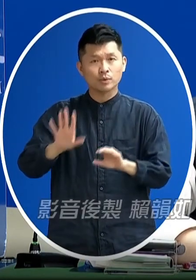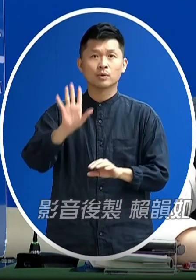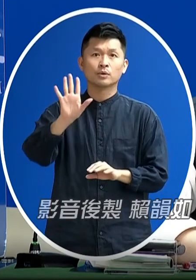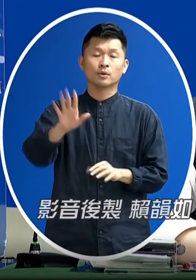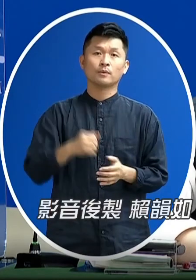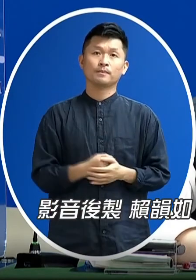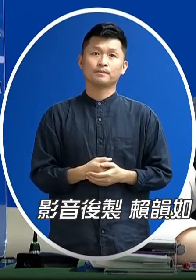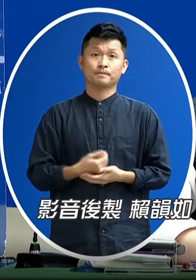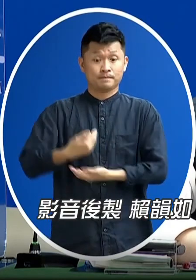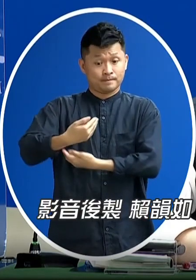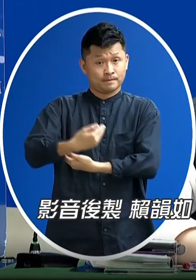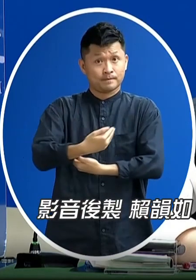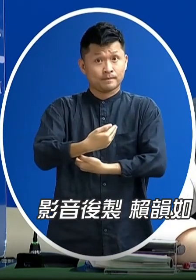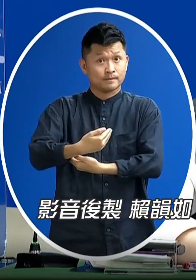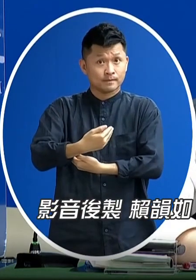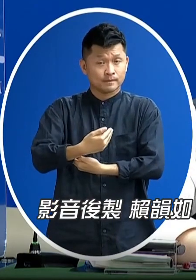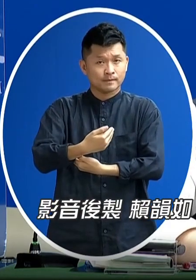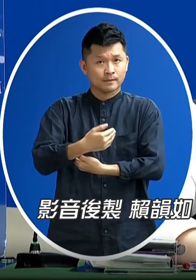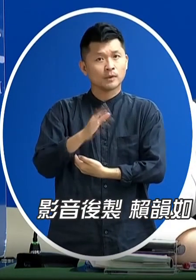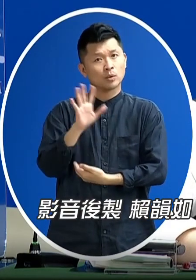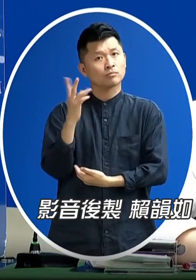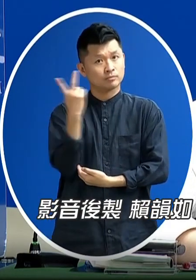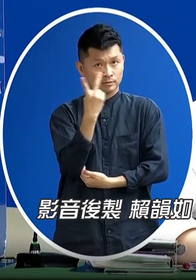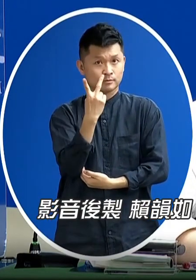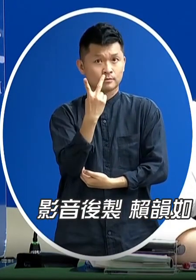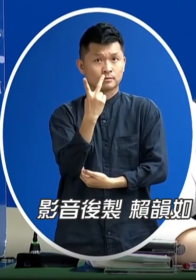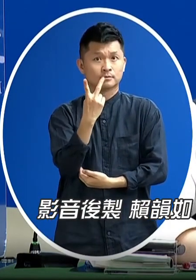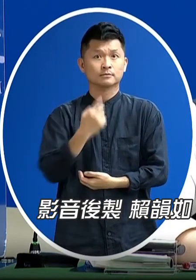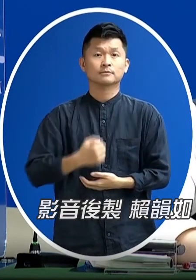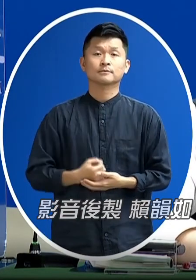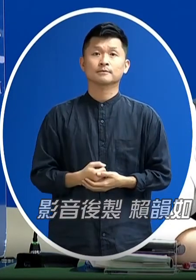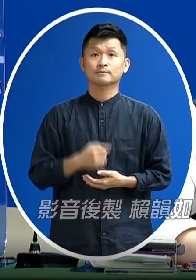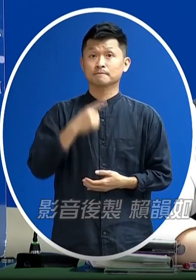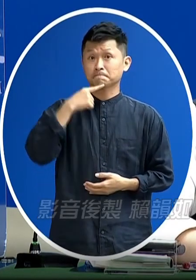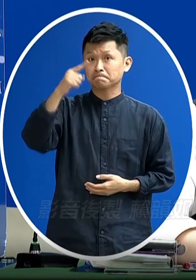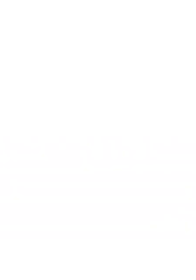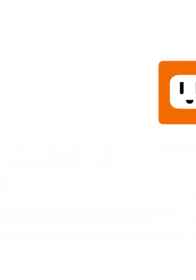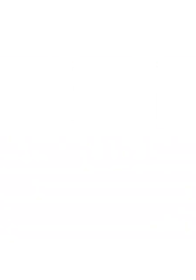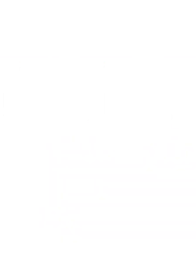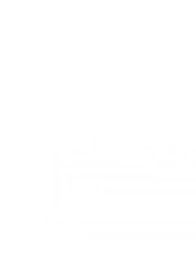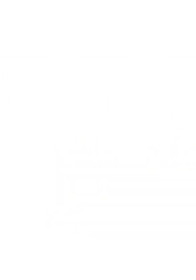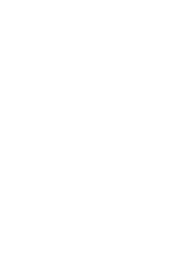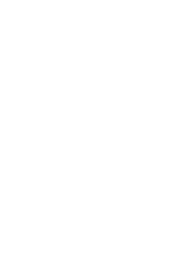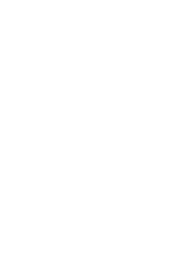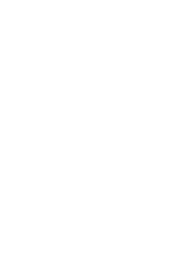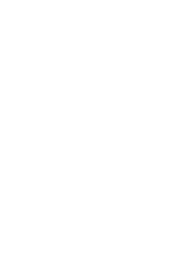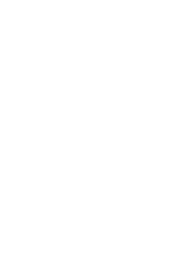这个小朋友的部分，有2例的这个1岁以下的这个重症。